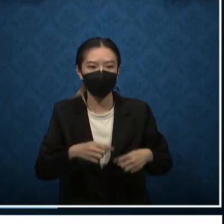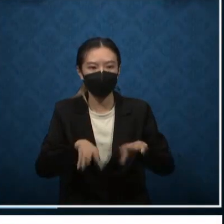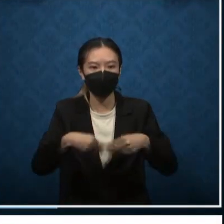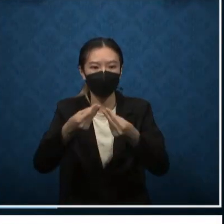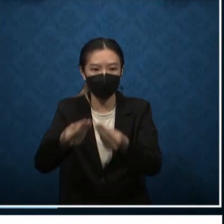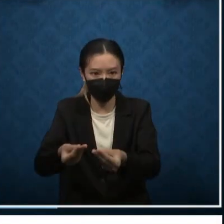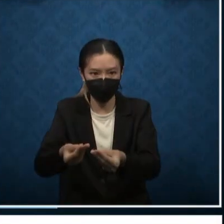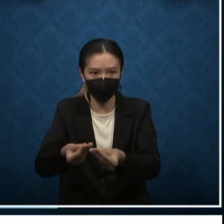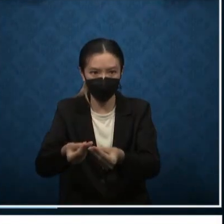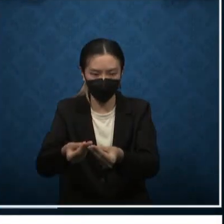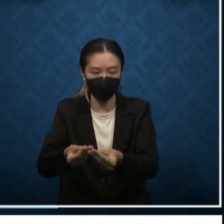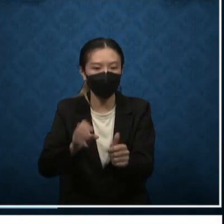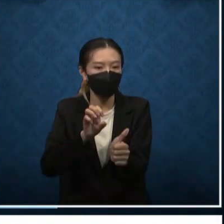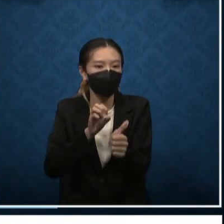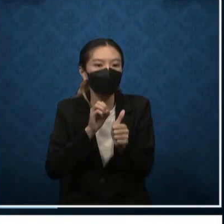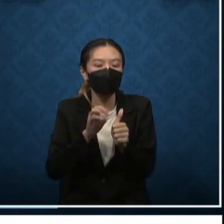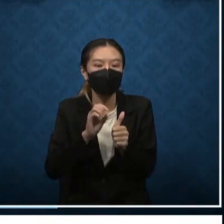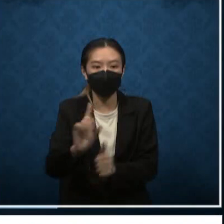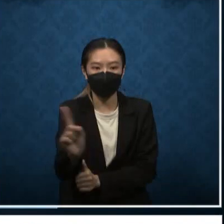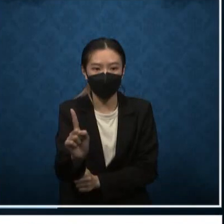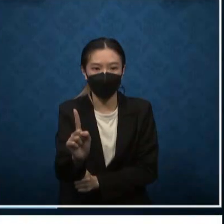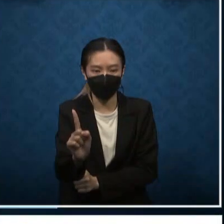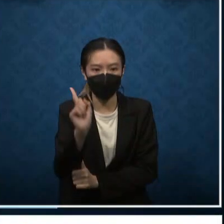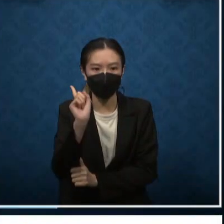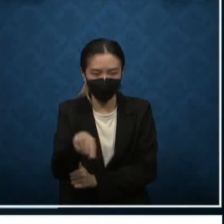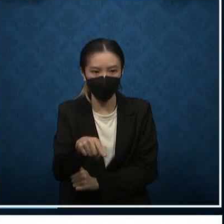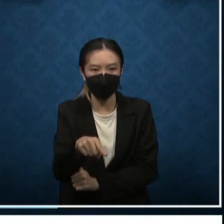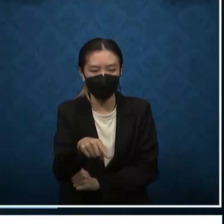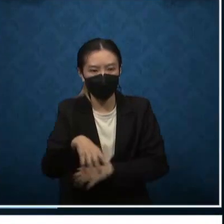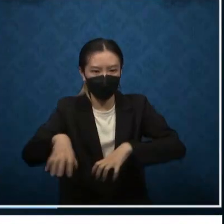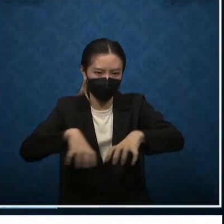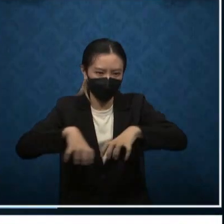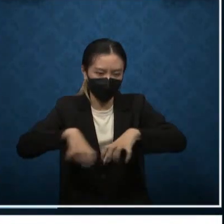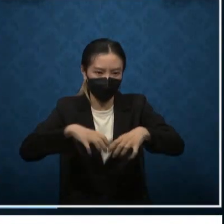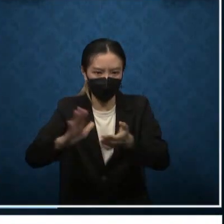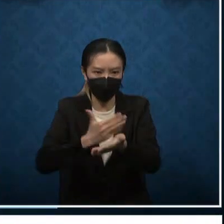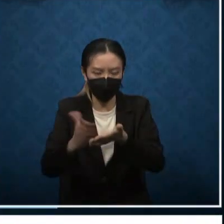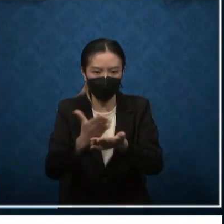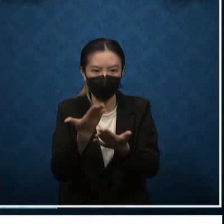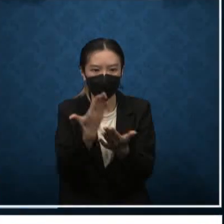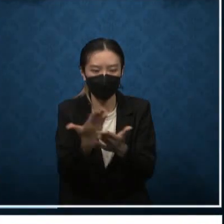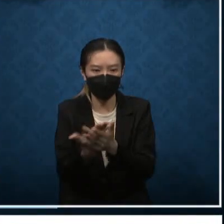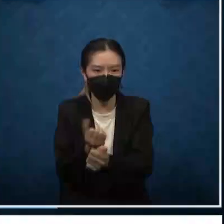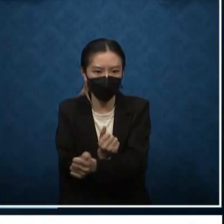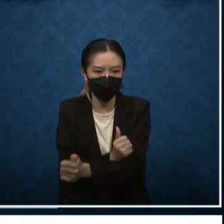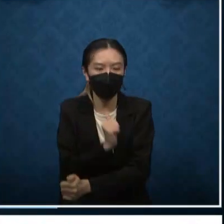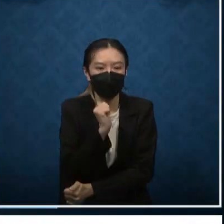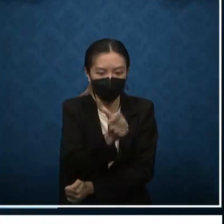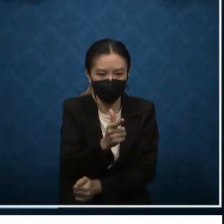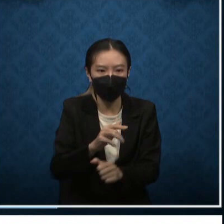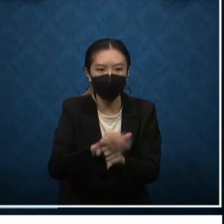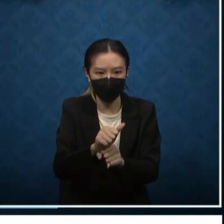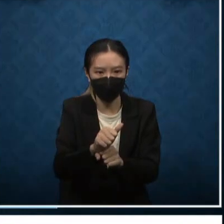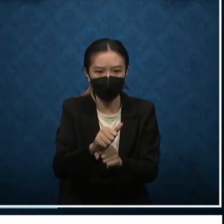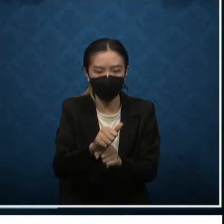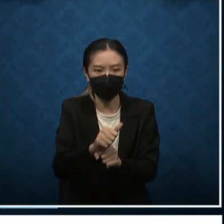ี่ก็มีข้อเสนอว่า fundedจัสาร เฮดปรชุมค่าตอบแทนให้กรมการสอสอปราชตอตามสมควรหร